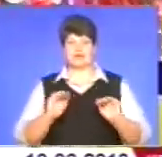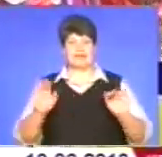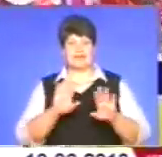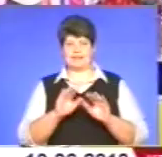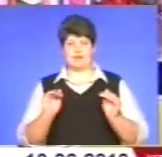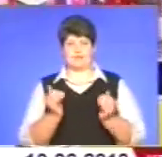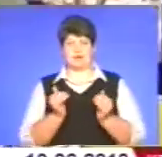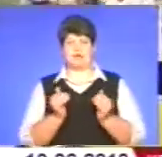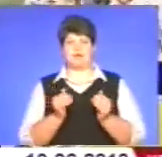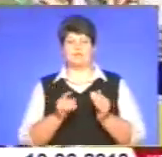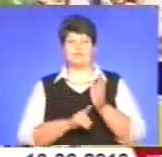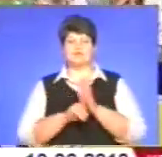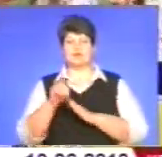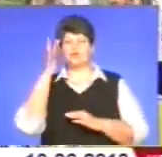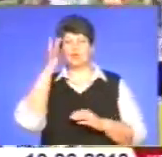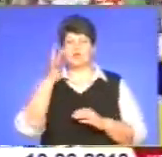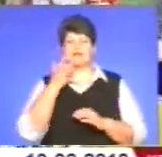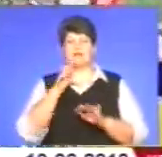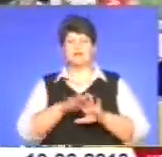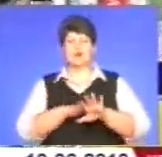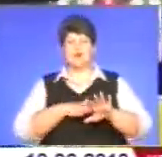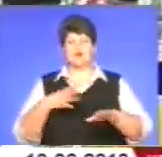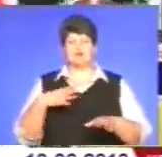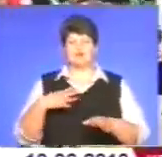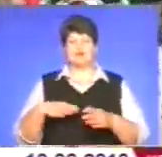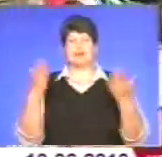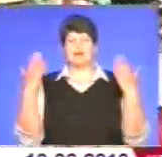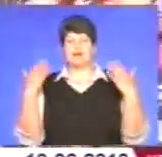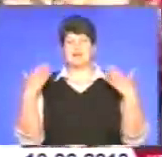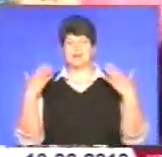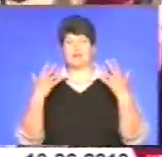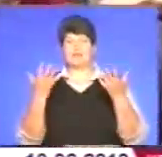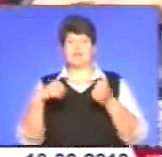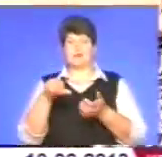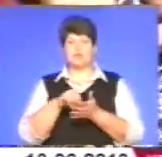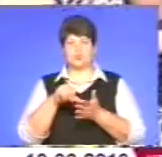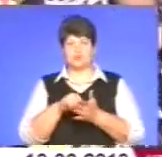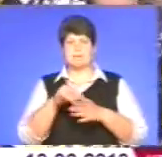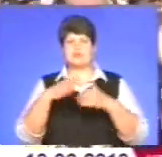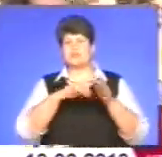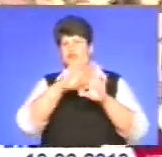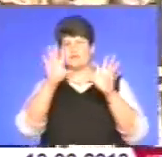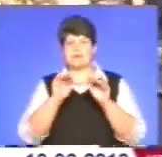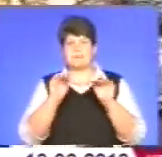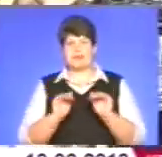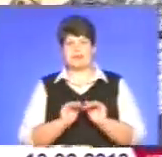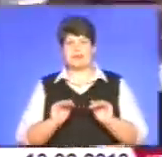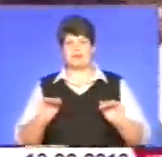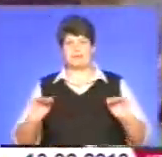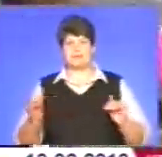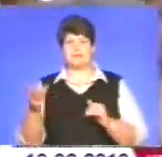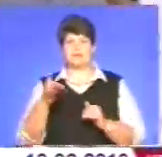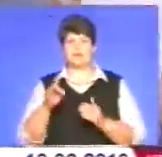У святі початку літа і таких довгоочікуваних для школярів канікул взяли участь практично усі маленькі жителі районного